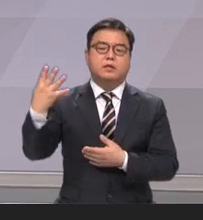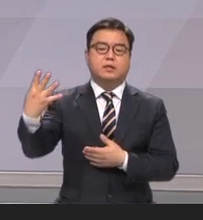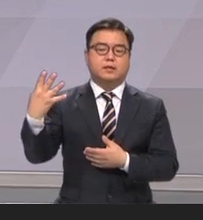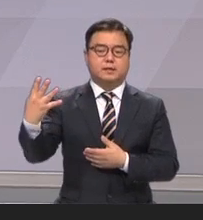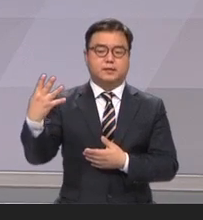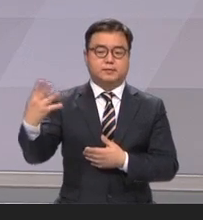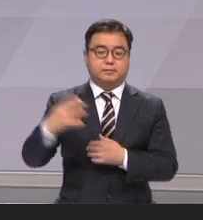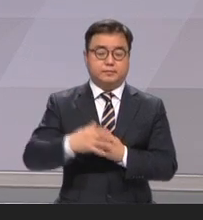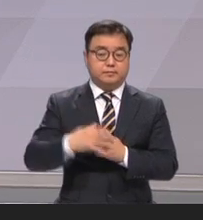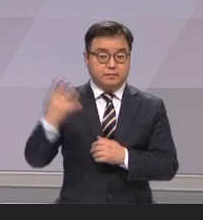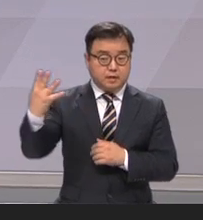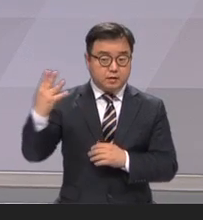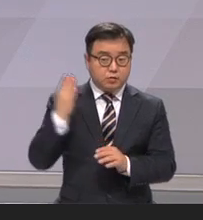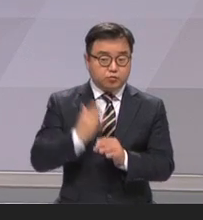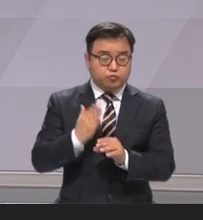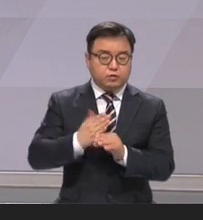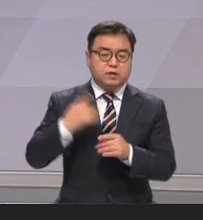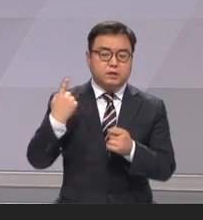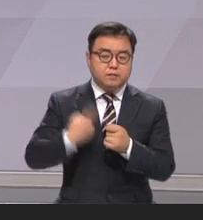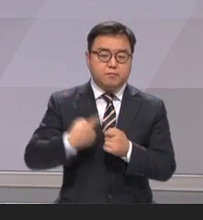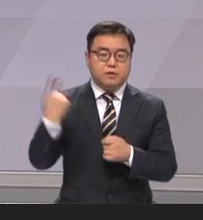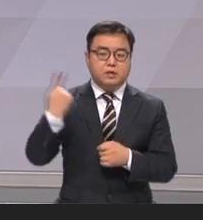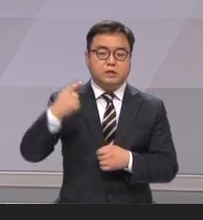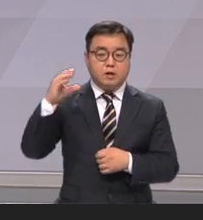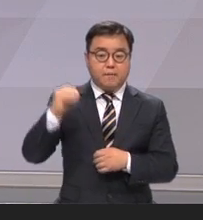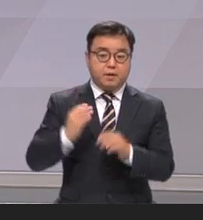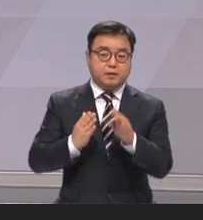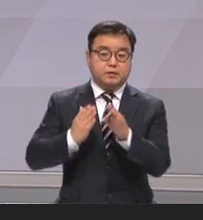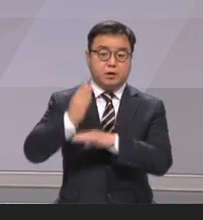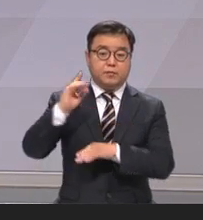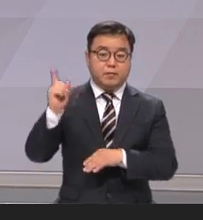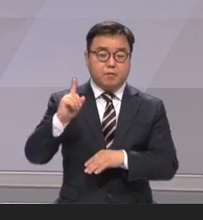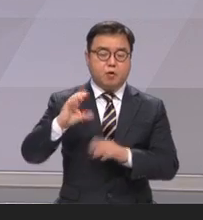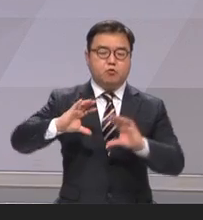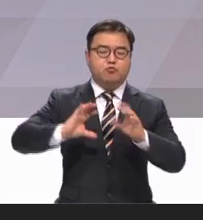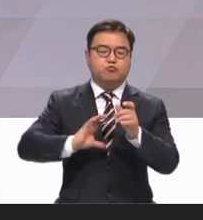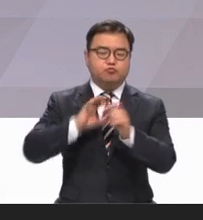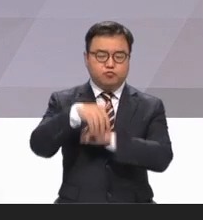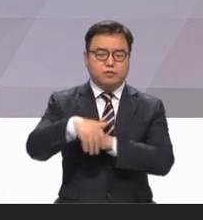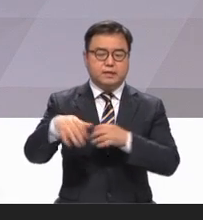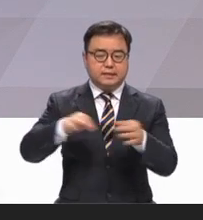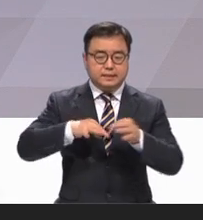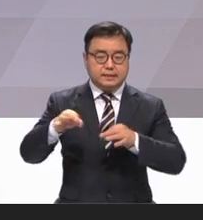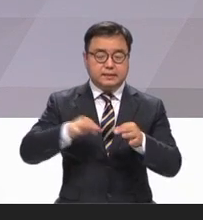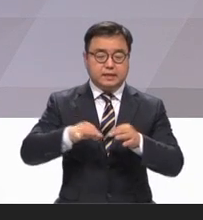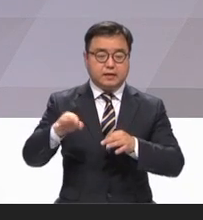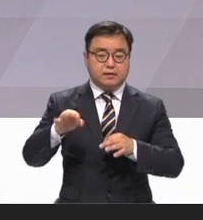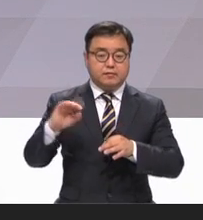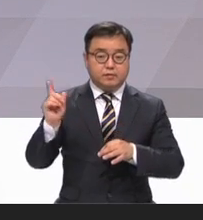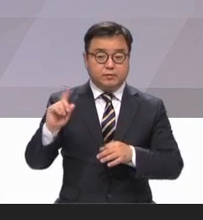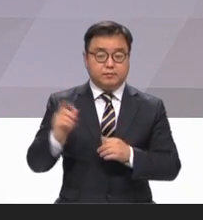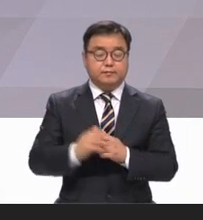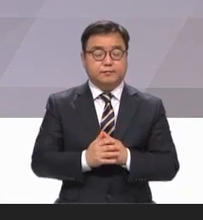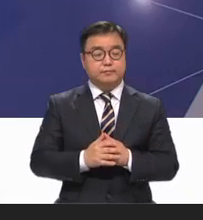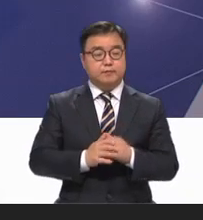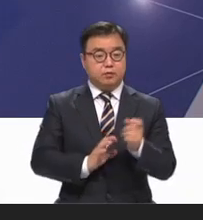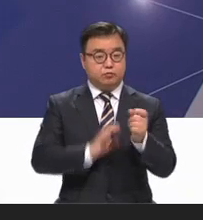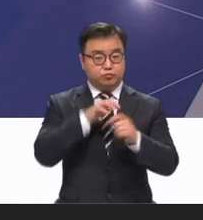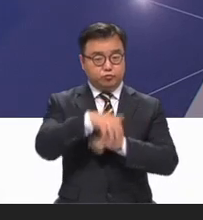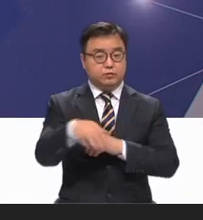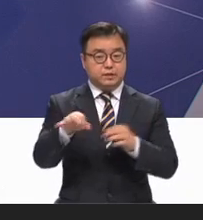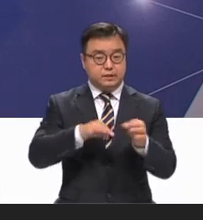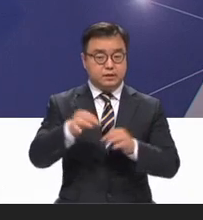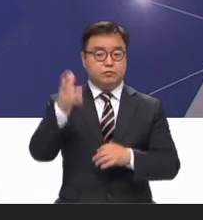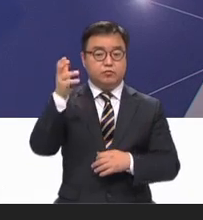그렇습니다. 이 4편 중에 첫 번째로 천만 관객을 돌파한 영화, 바로 이 국제시장인데 이 영화부터 좀 얘기를 해볼까요? 그 국제시장 같은 경우에는